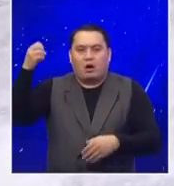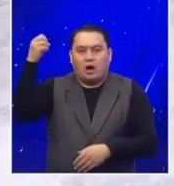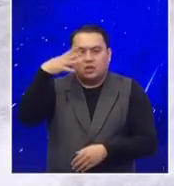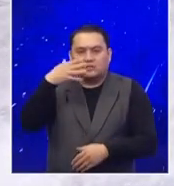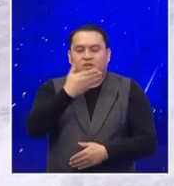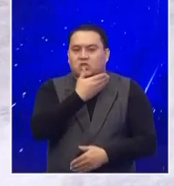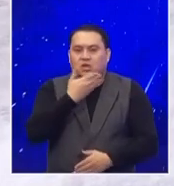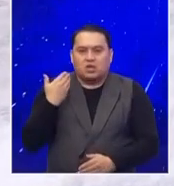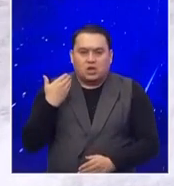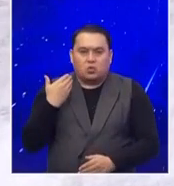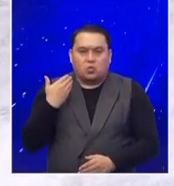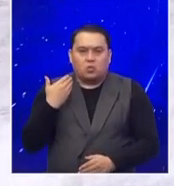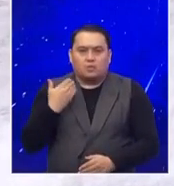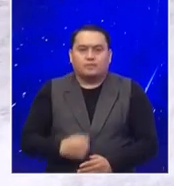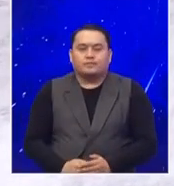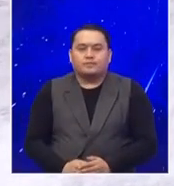нету, уличное освещение нету.